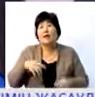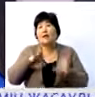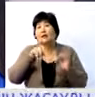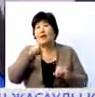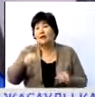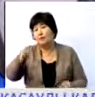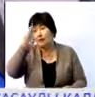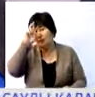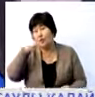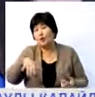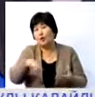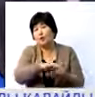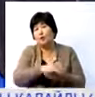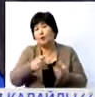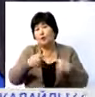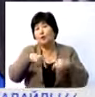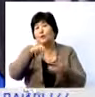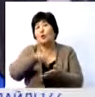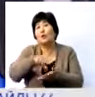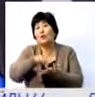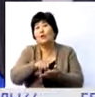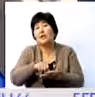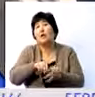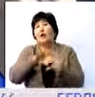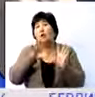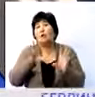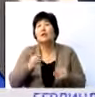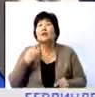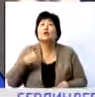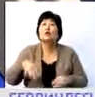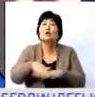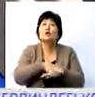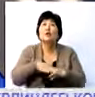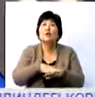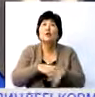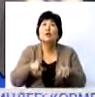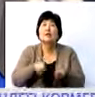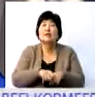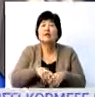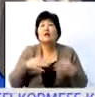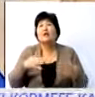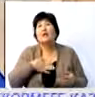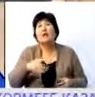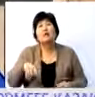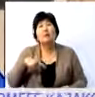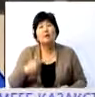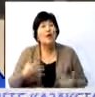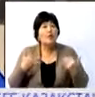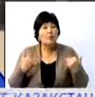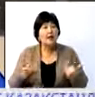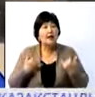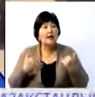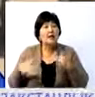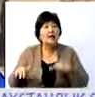адамдар мен мемлекеттік қоғамдық ұйым өкілдеріне, мәрт мінезді сыр жұртшылығына шын жүректен алғысымды білдіремін. Биылғы